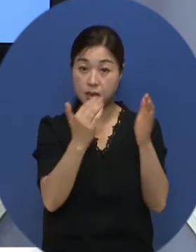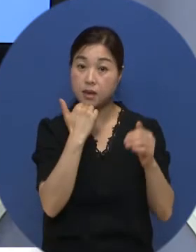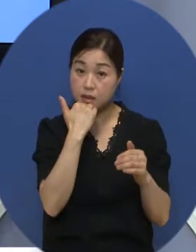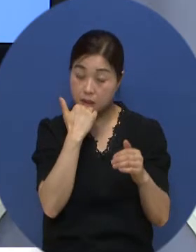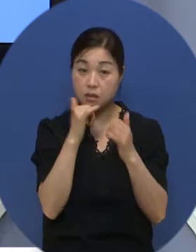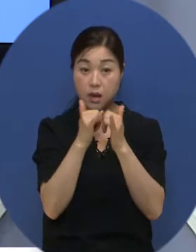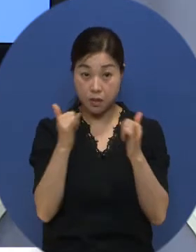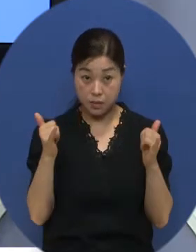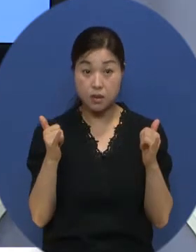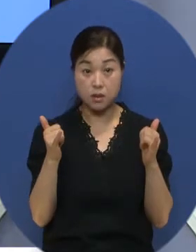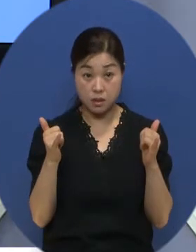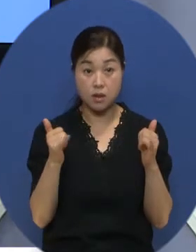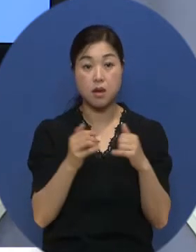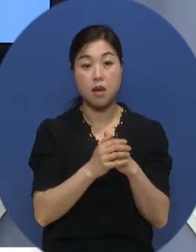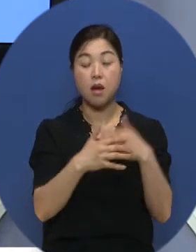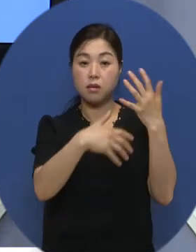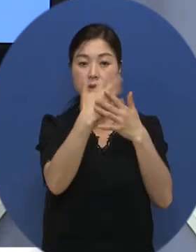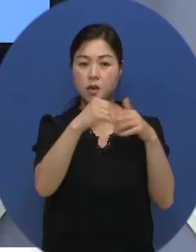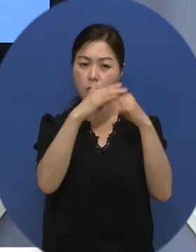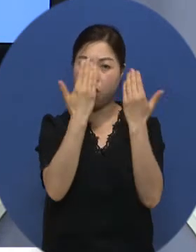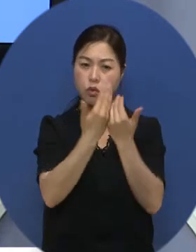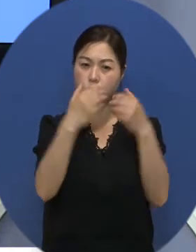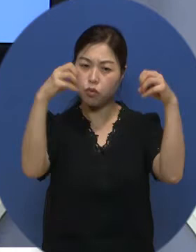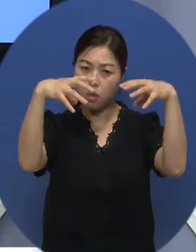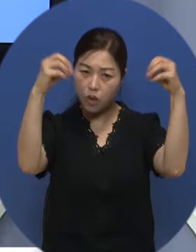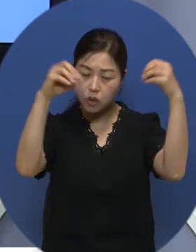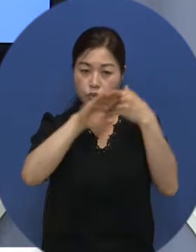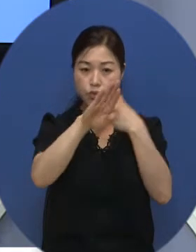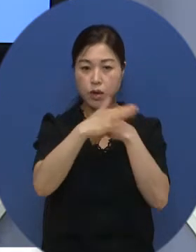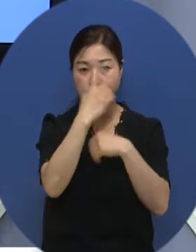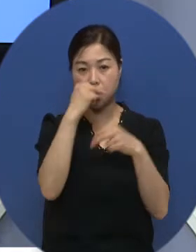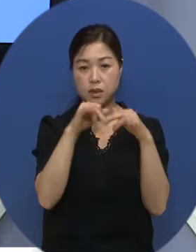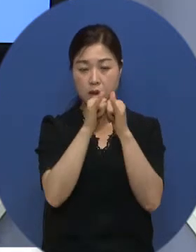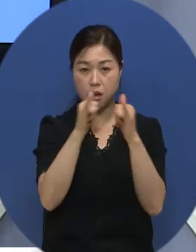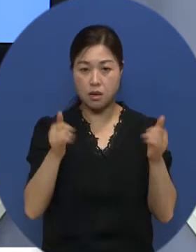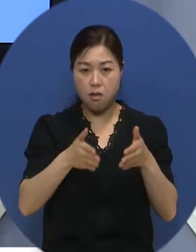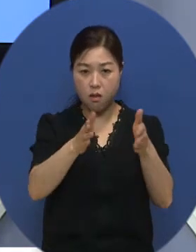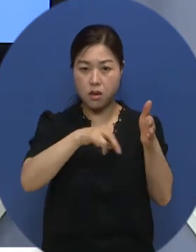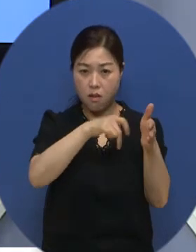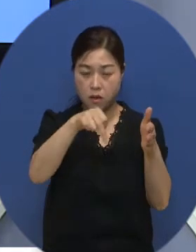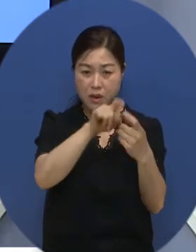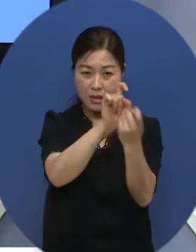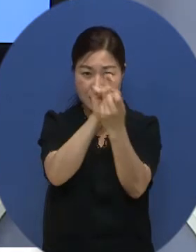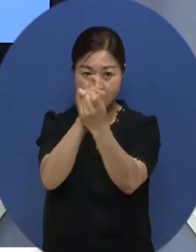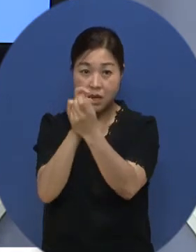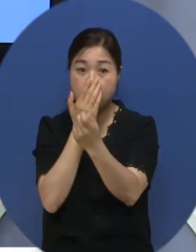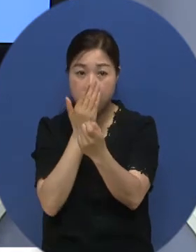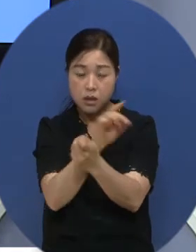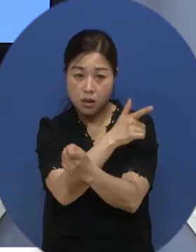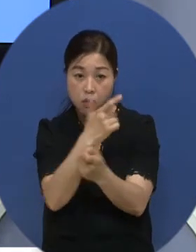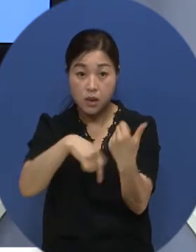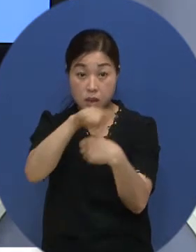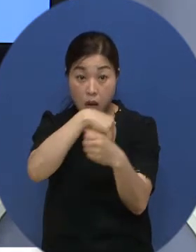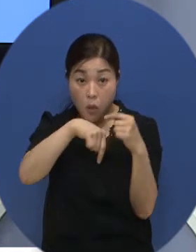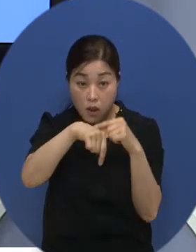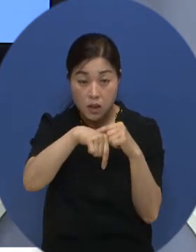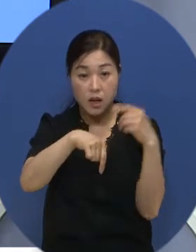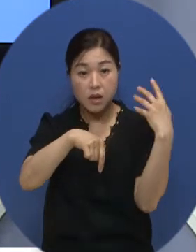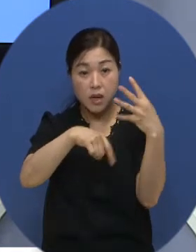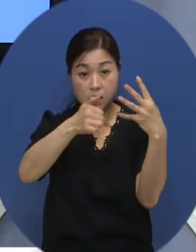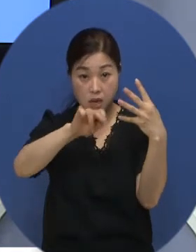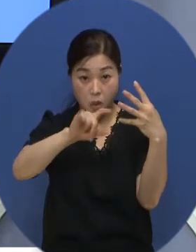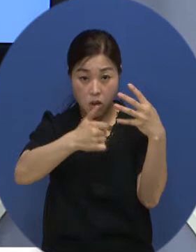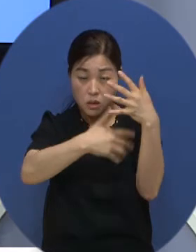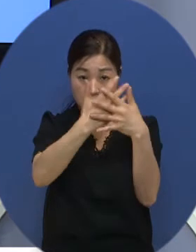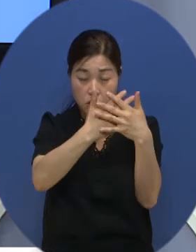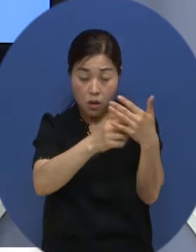관객들은 극장에 모든 불이 꺼진 뒤에 시각장애인이 거리를 걸으며 만날 수 있는 다양한 상황을 자 차원 효과를